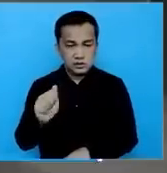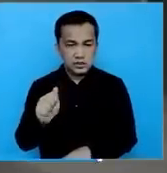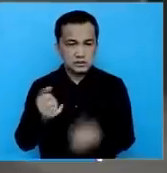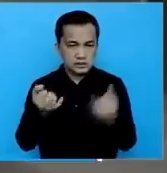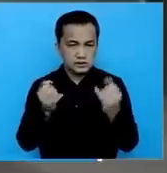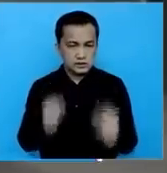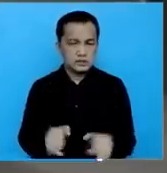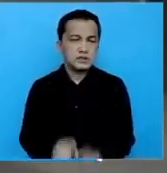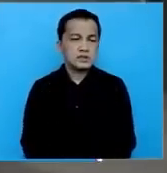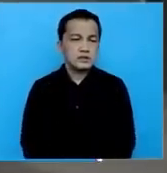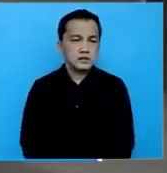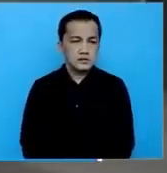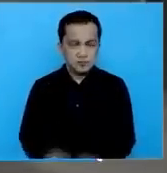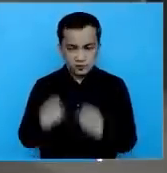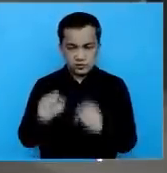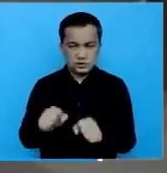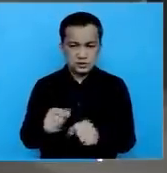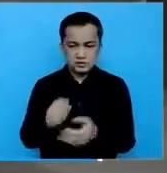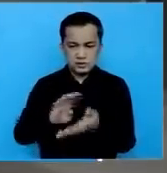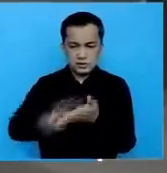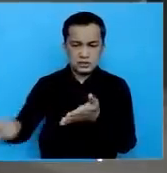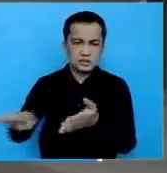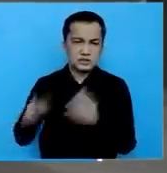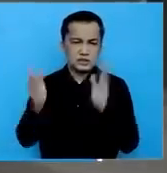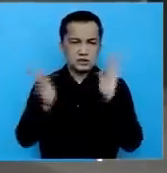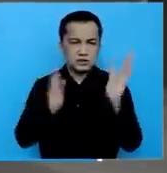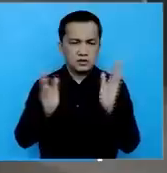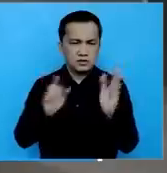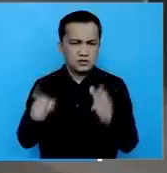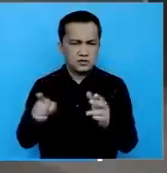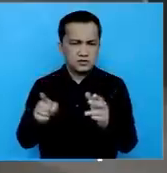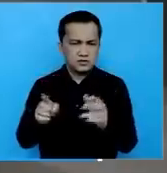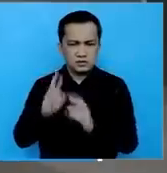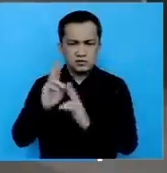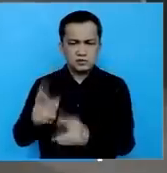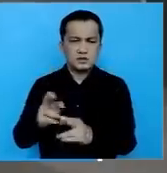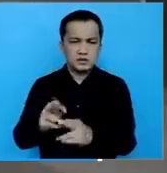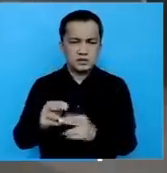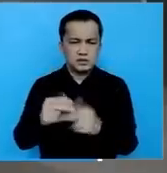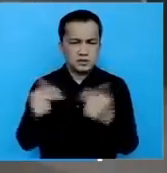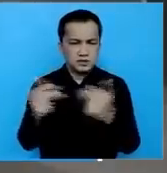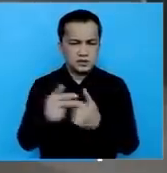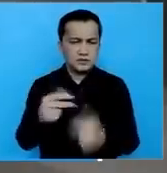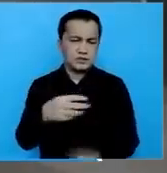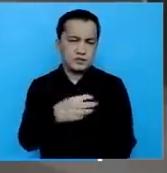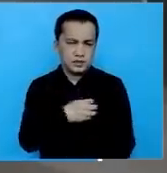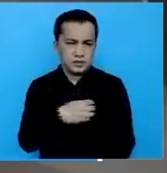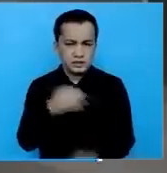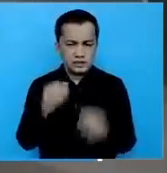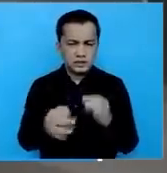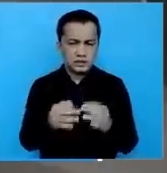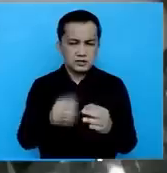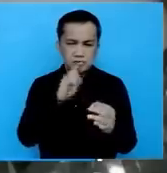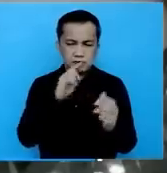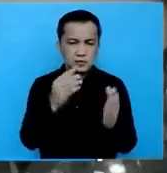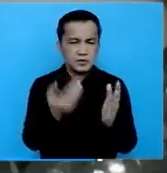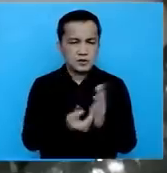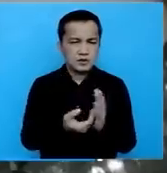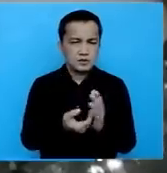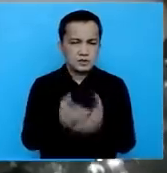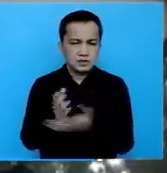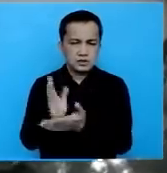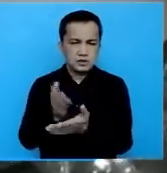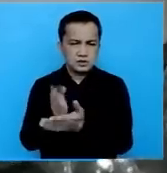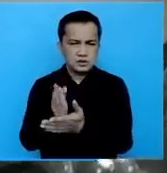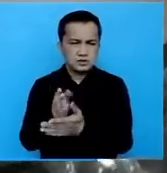insidente. Posibleng matanggal daw sa serbisyo ang mga responding traffic enforcer kung mapapatunayang nagpabaya sila